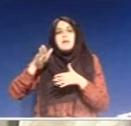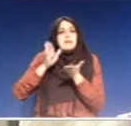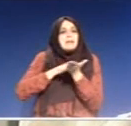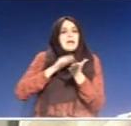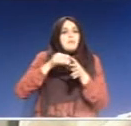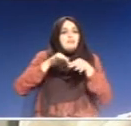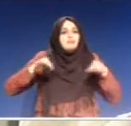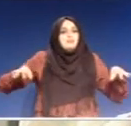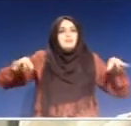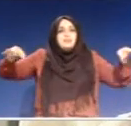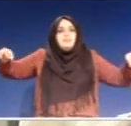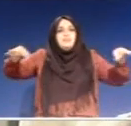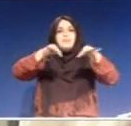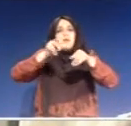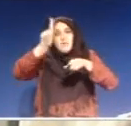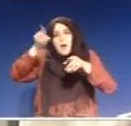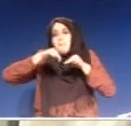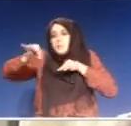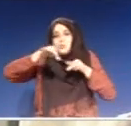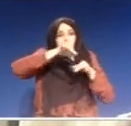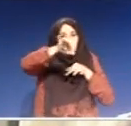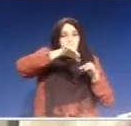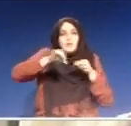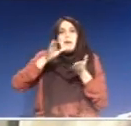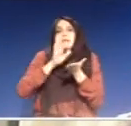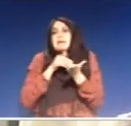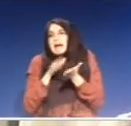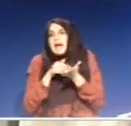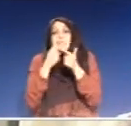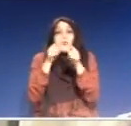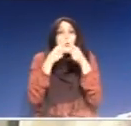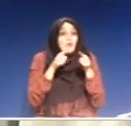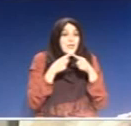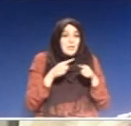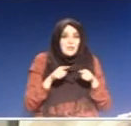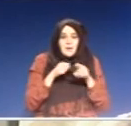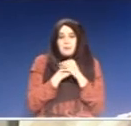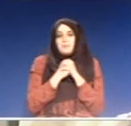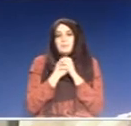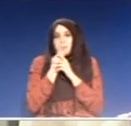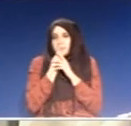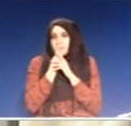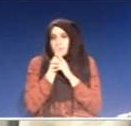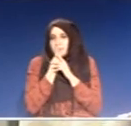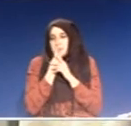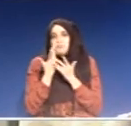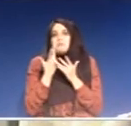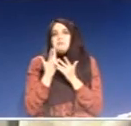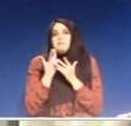20 هكتار نتاع الارض وفيها اراضي زراعيه، اراضي صالحه للسكن، اراضي صالحه للتجاره. شحال باش يجيب